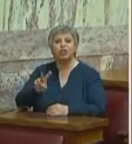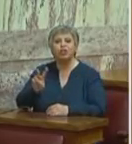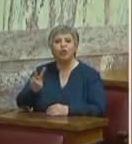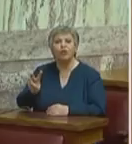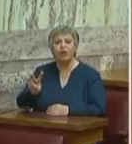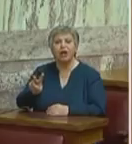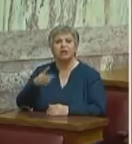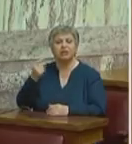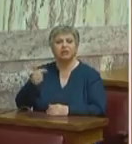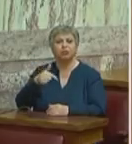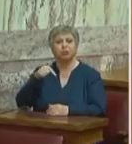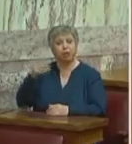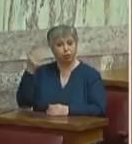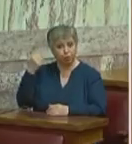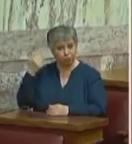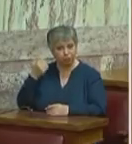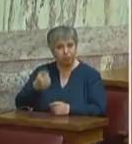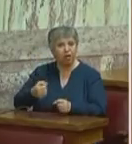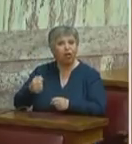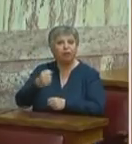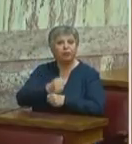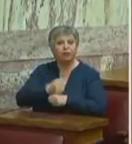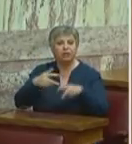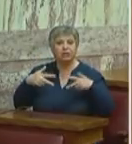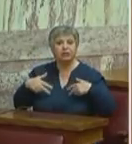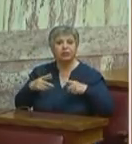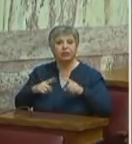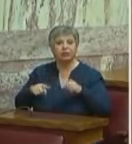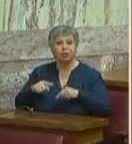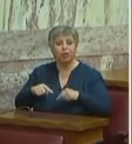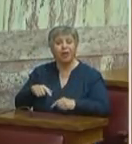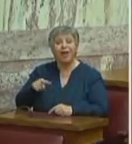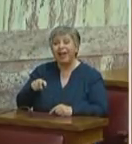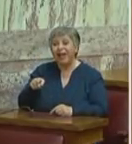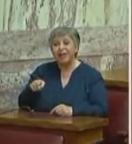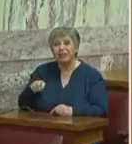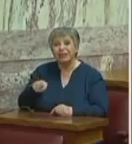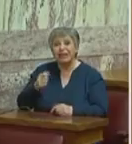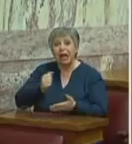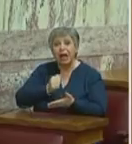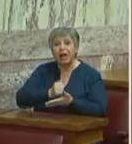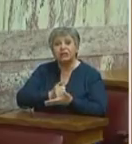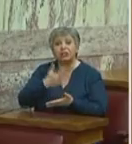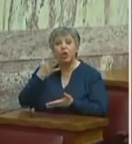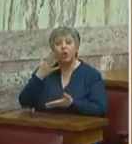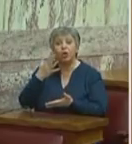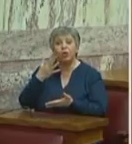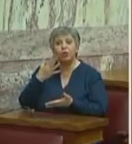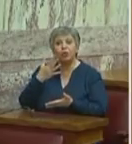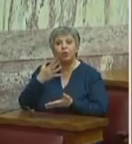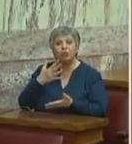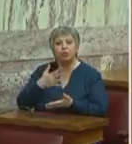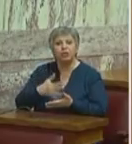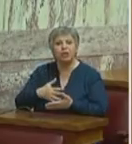εισαγγελική έρευνα, η οποία αξιολογούσε, προσέξτε, ένα προς ένα τα πολιτικά στελέχη